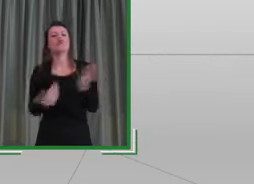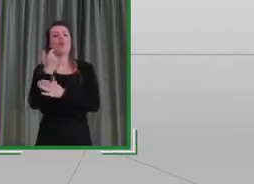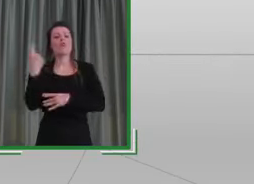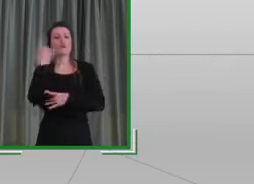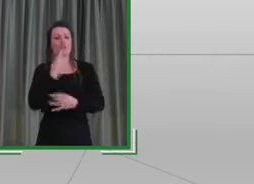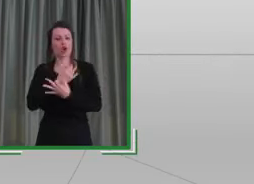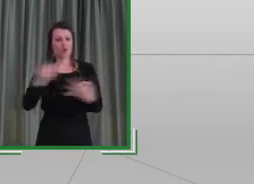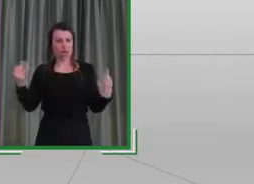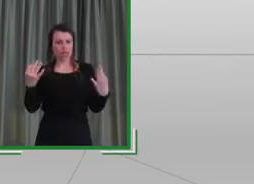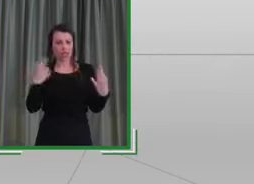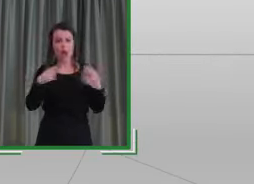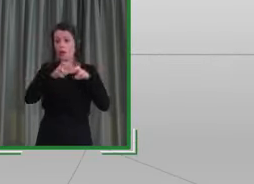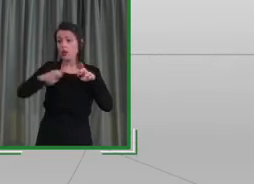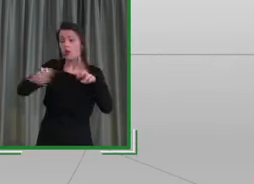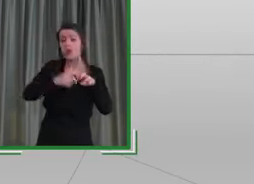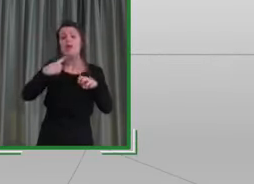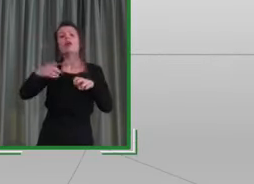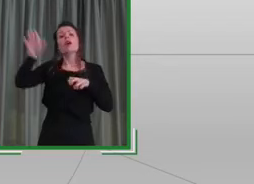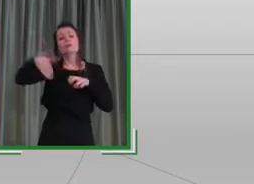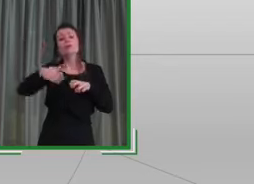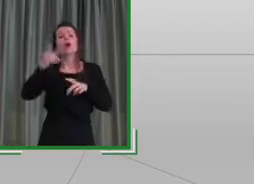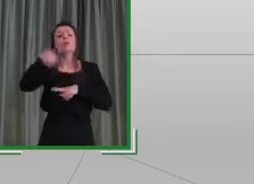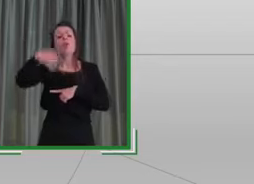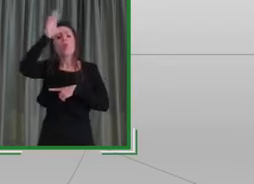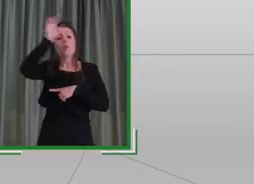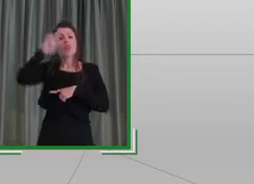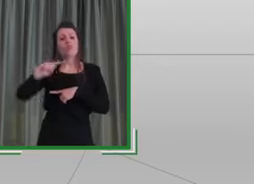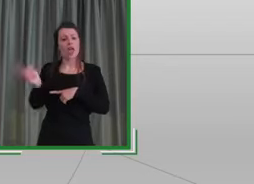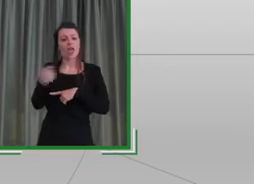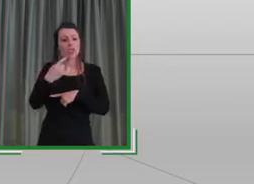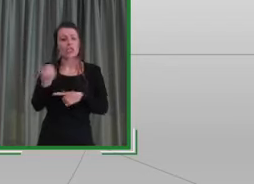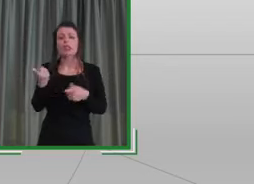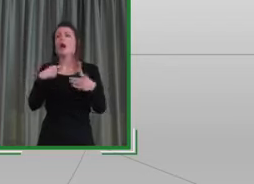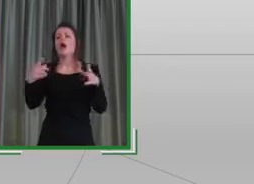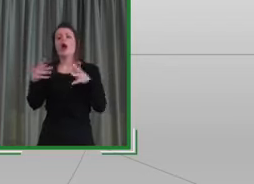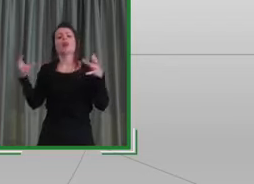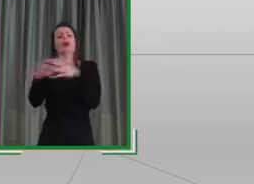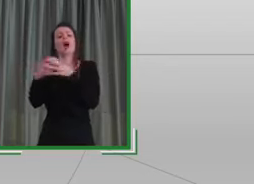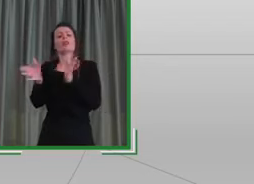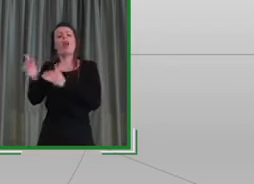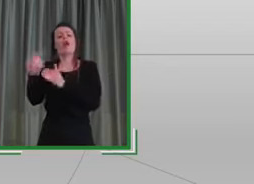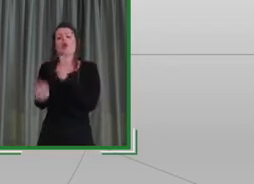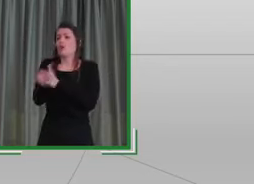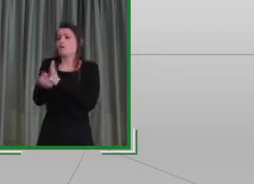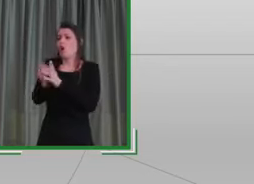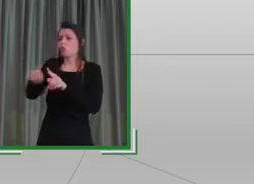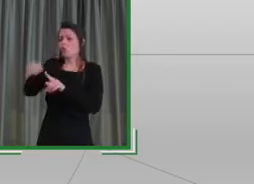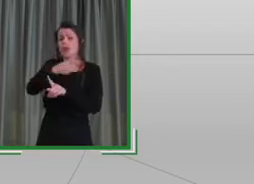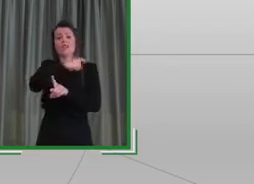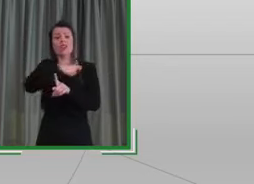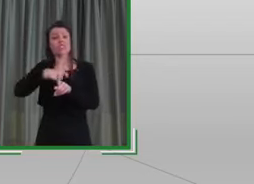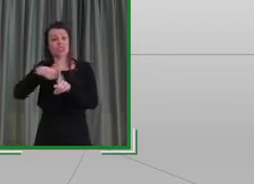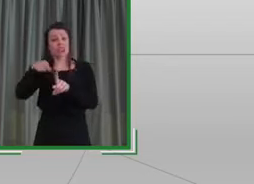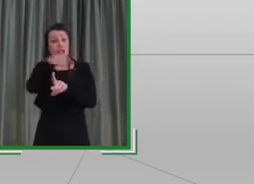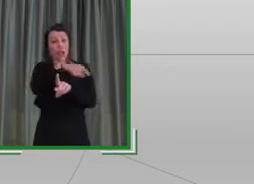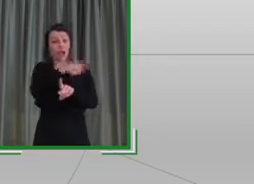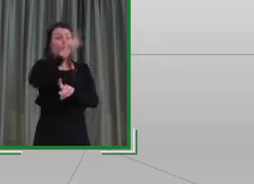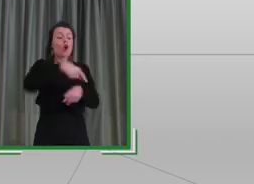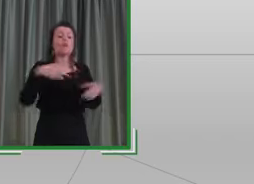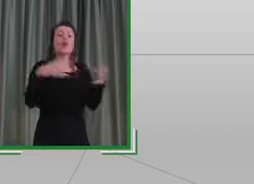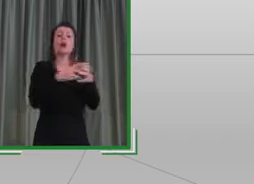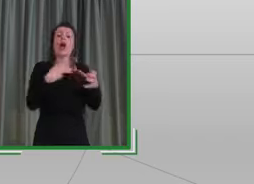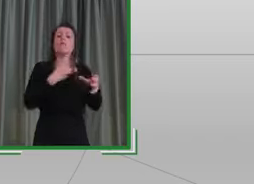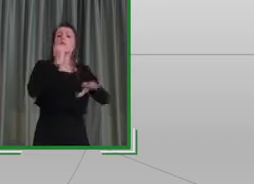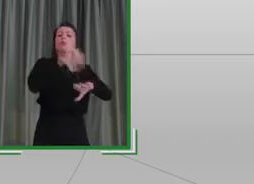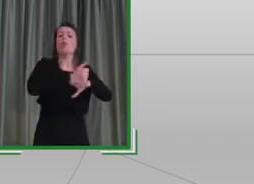all'università categorie produttive sindacati e anche ai capigruppo dei delle rappresentanze